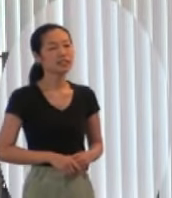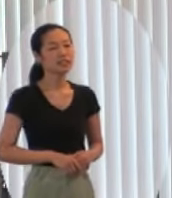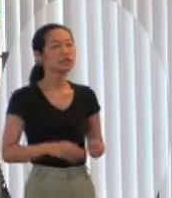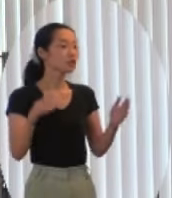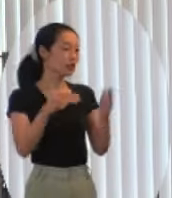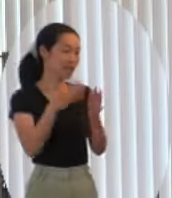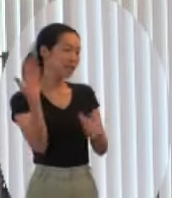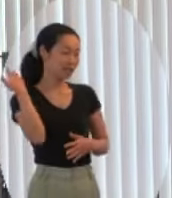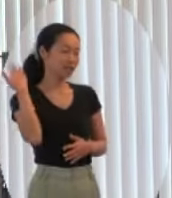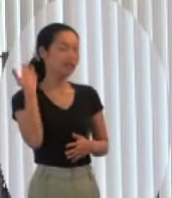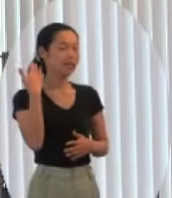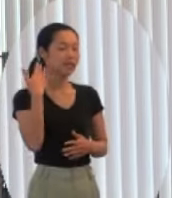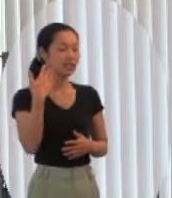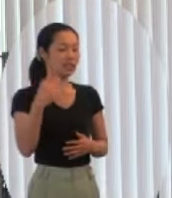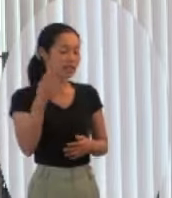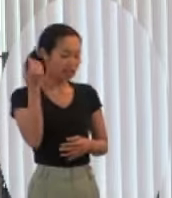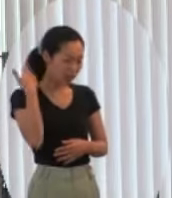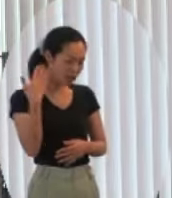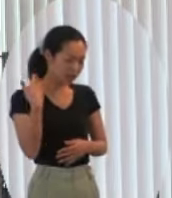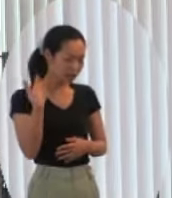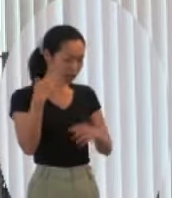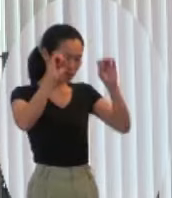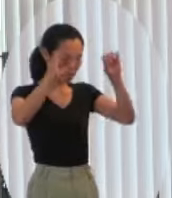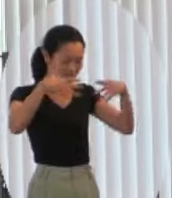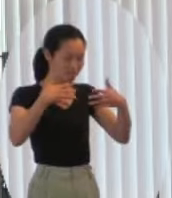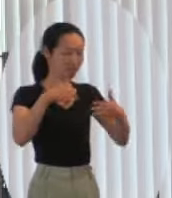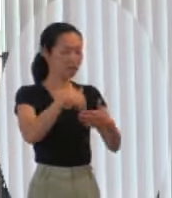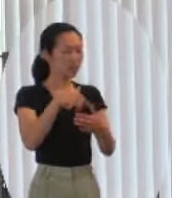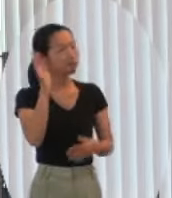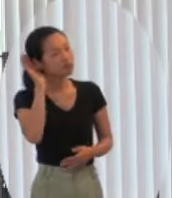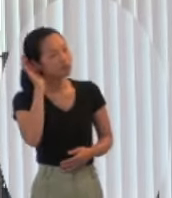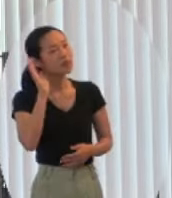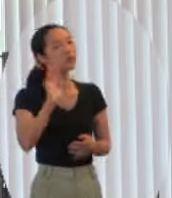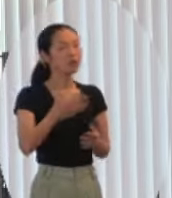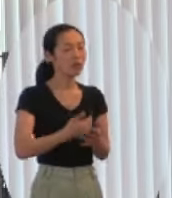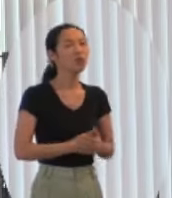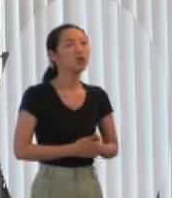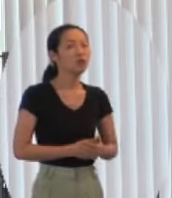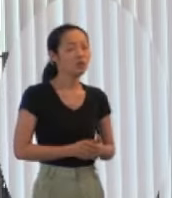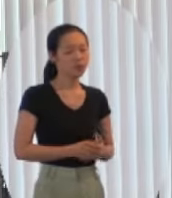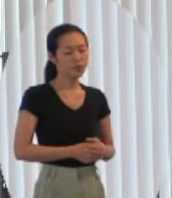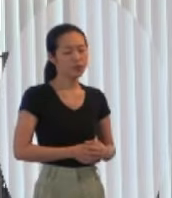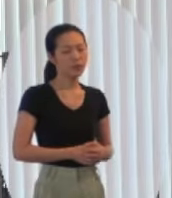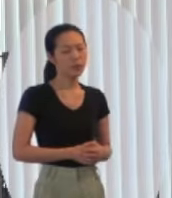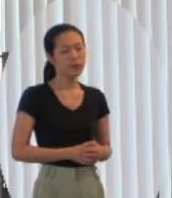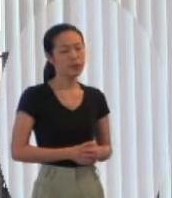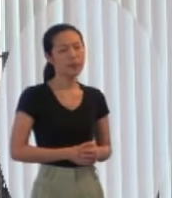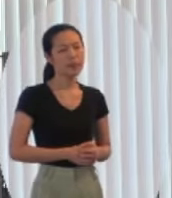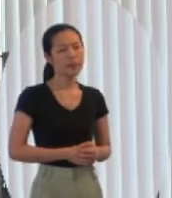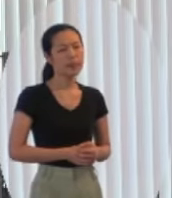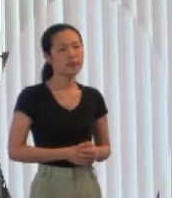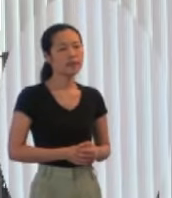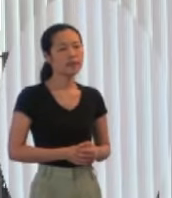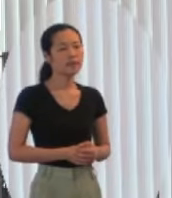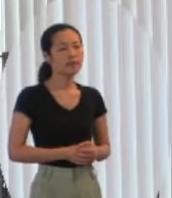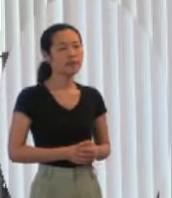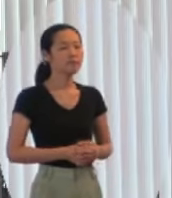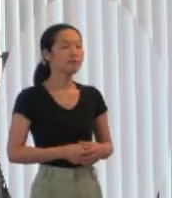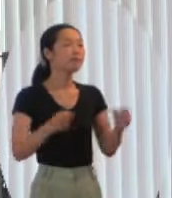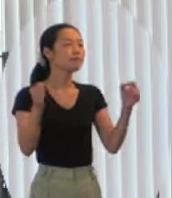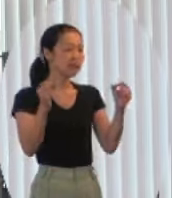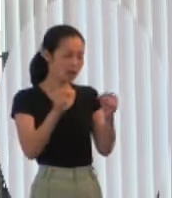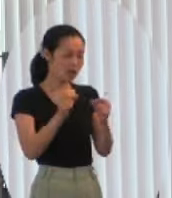の最後にもありましたことと、重なっている部分もありますけれども、短くお話をしたいと思